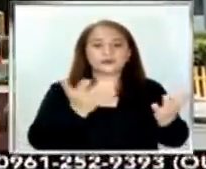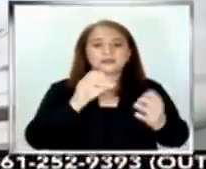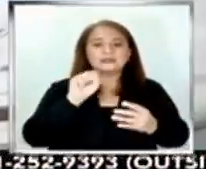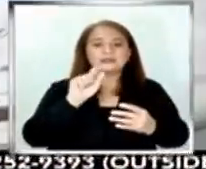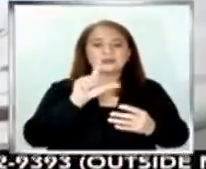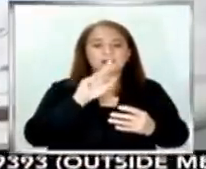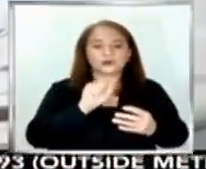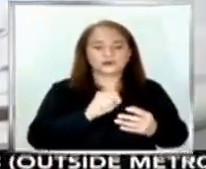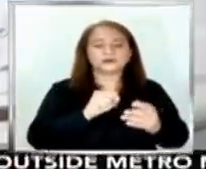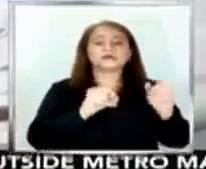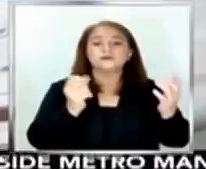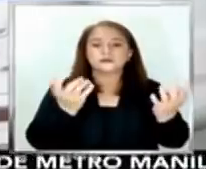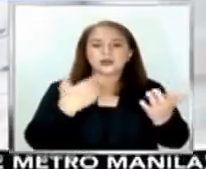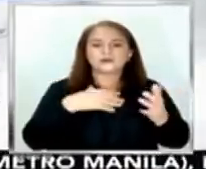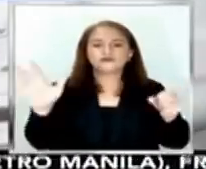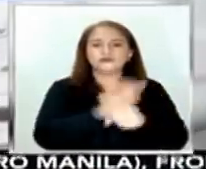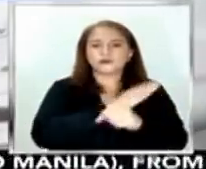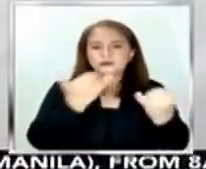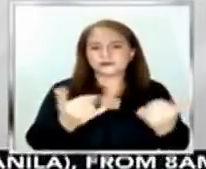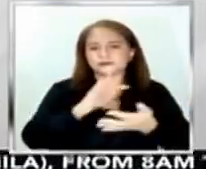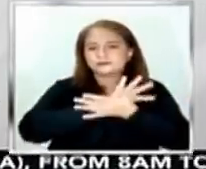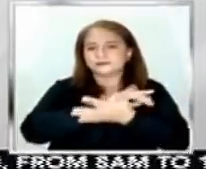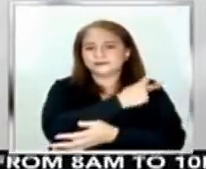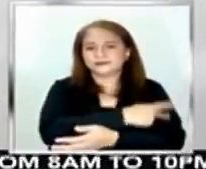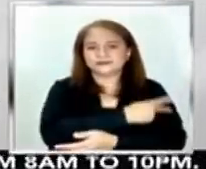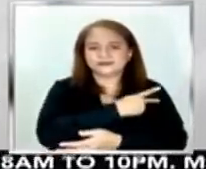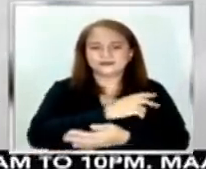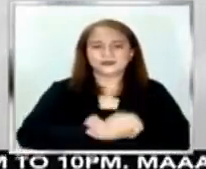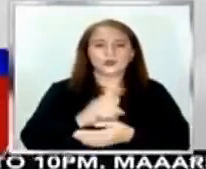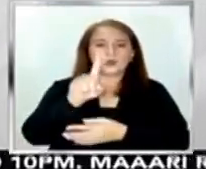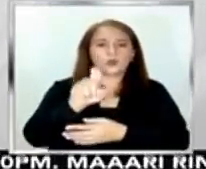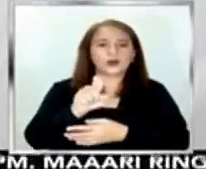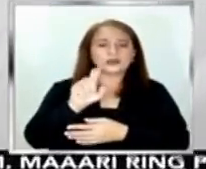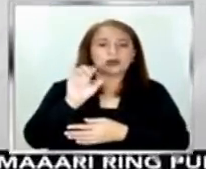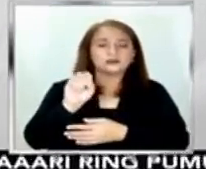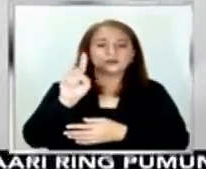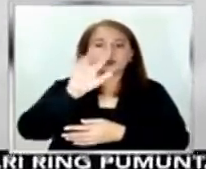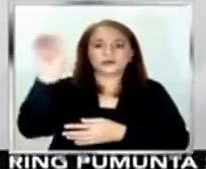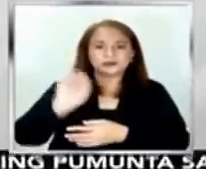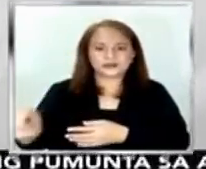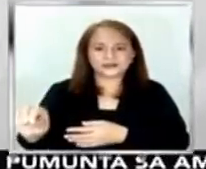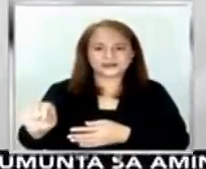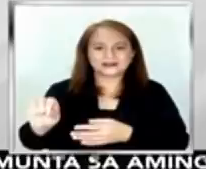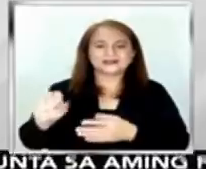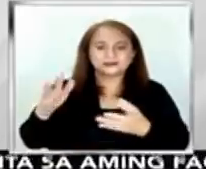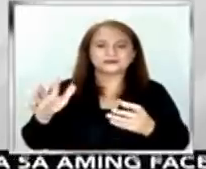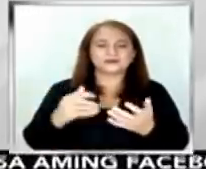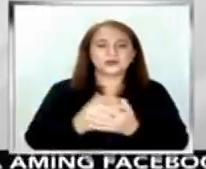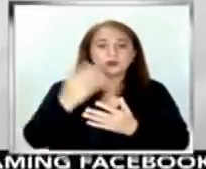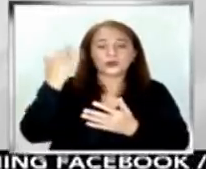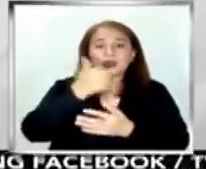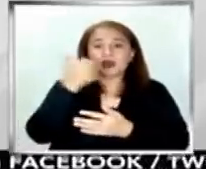Center puno na rin ng COVID patients. 101% occupied. Oh, kasi yung iba,